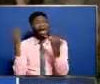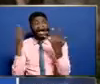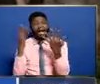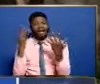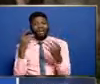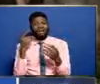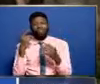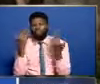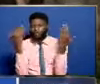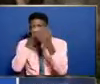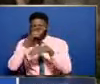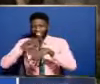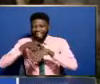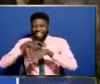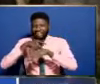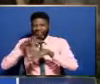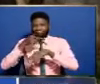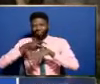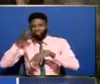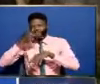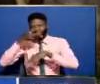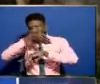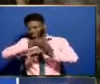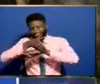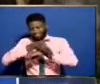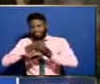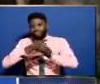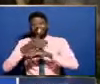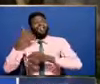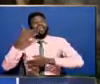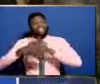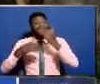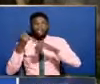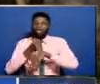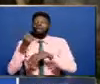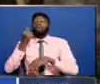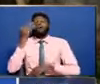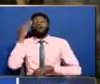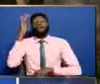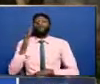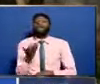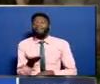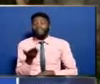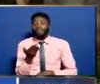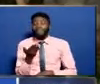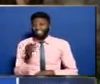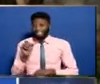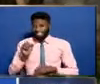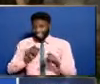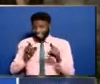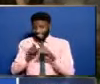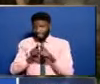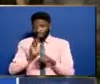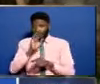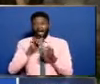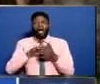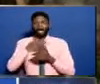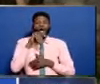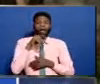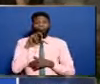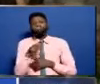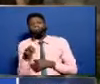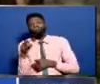kama saa 8. Kwa hivyo hakuna mtu alijua mpaka labda saa 11. Sister yake ndiye alienda akitoka nje,